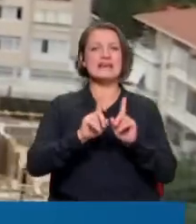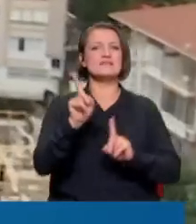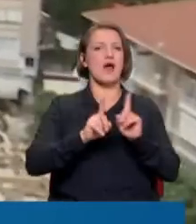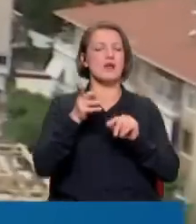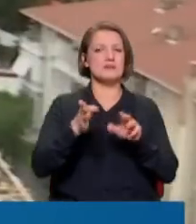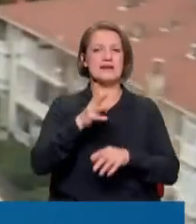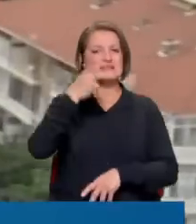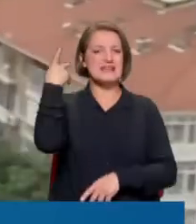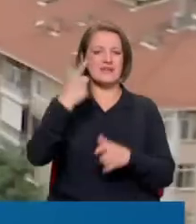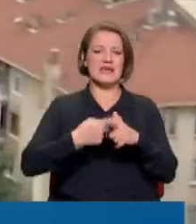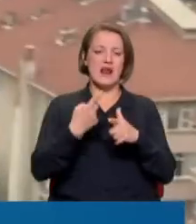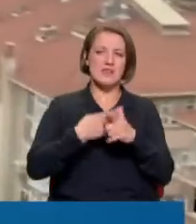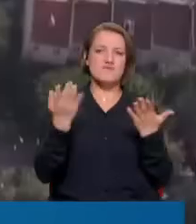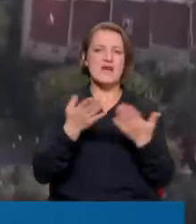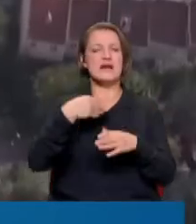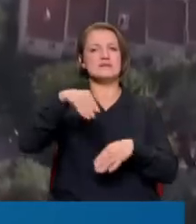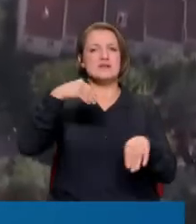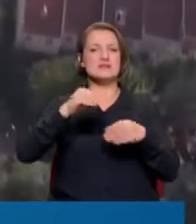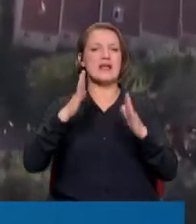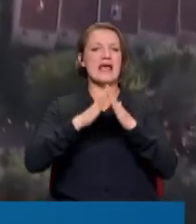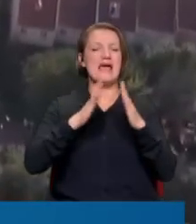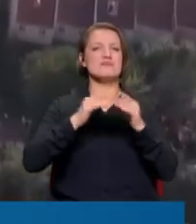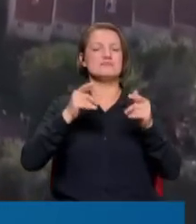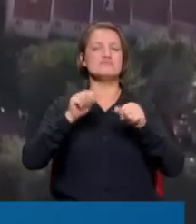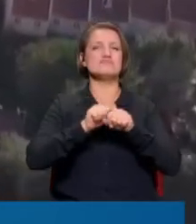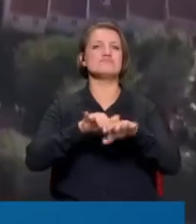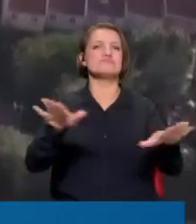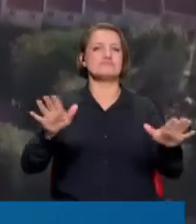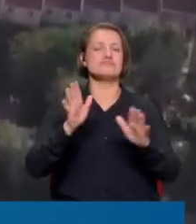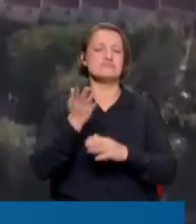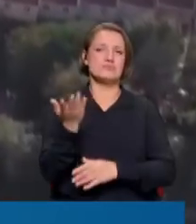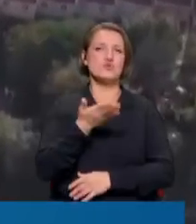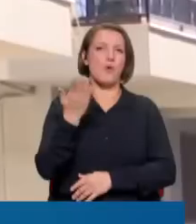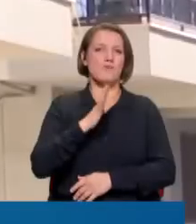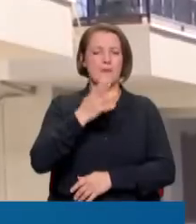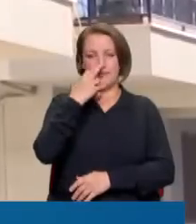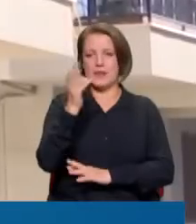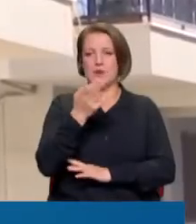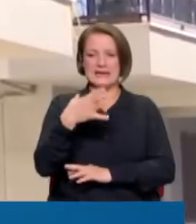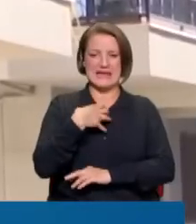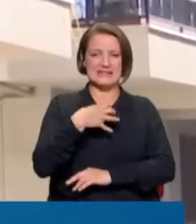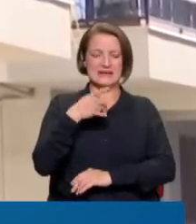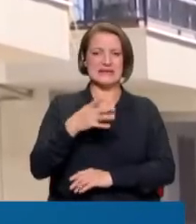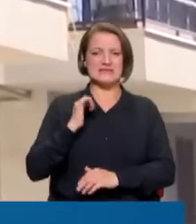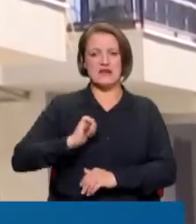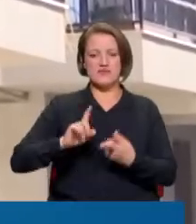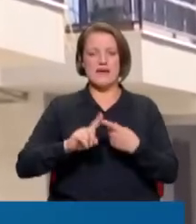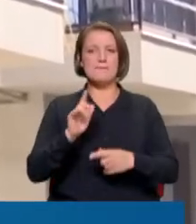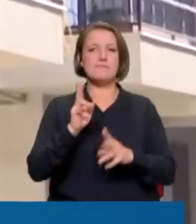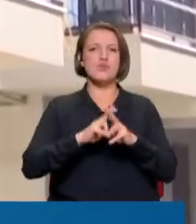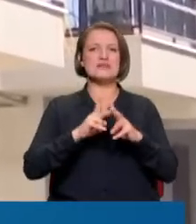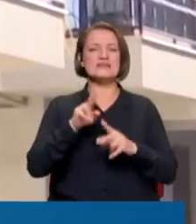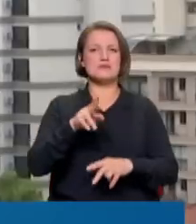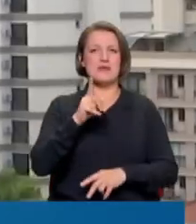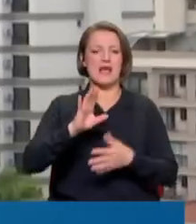ortamında sahte kiralık ya da satılık gayrimenkul ilanları dolaşıyor son günlerde dolandırıcılar kendilerini Savcı ya da polis gibi